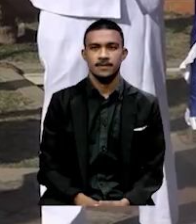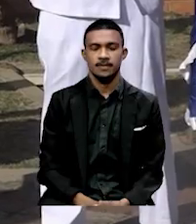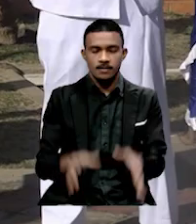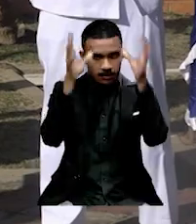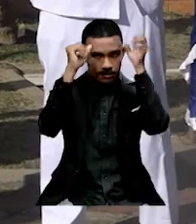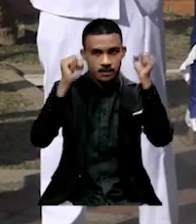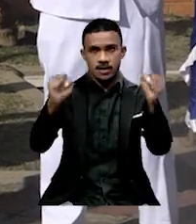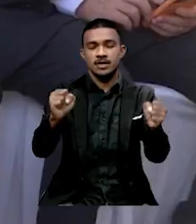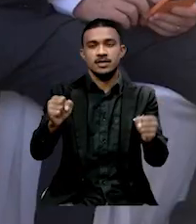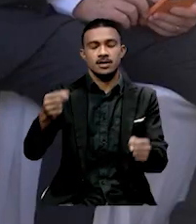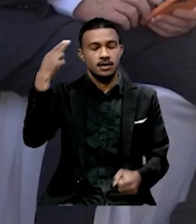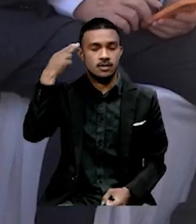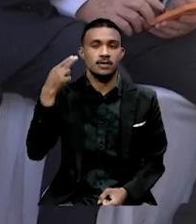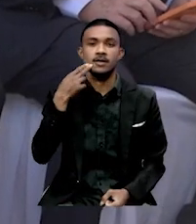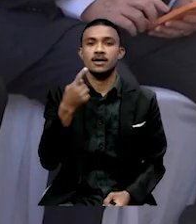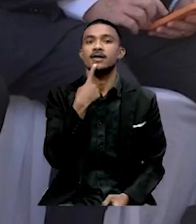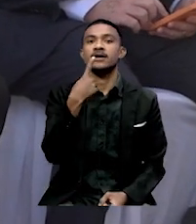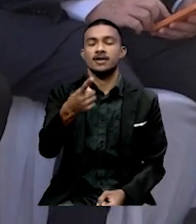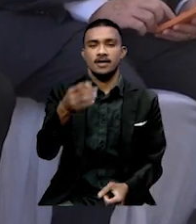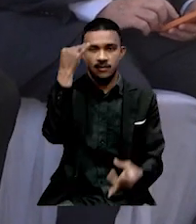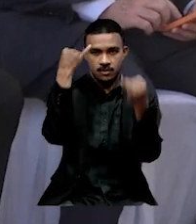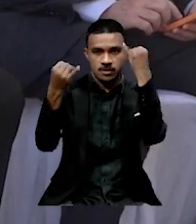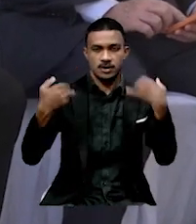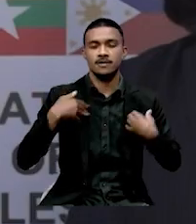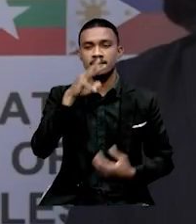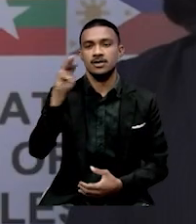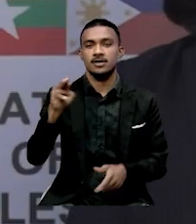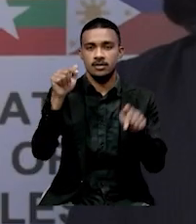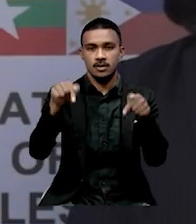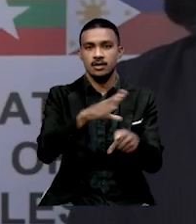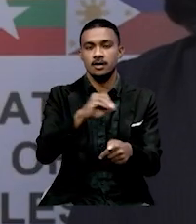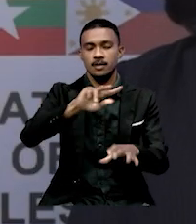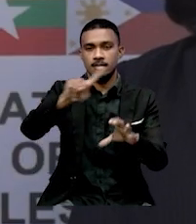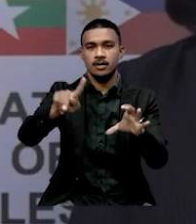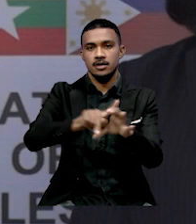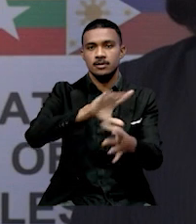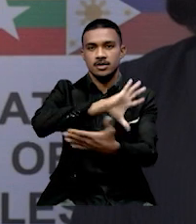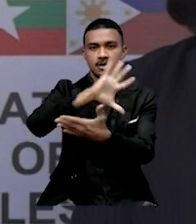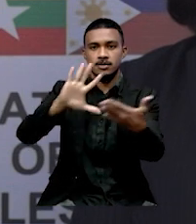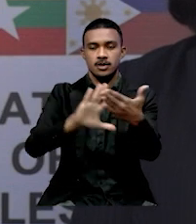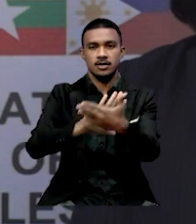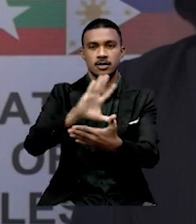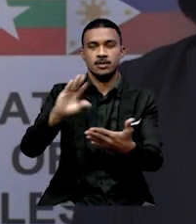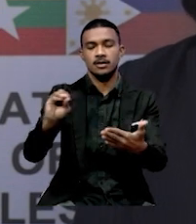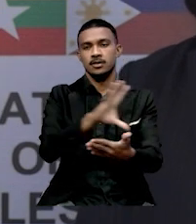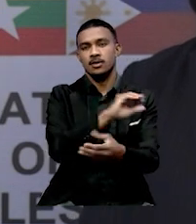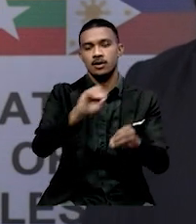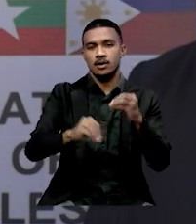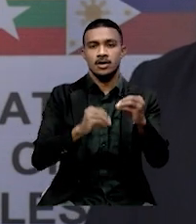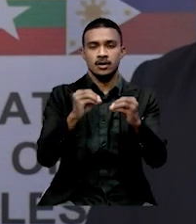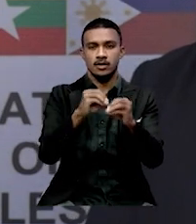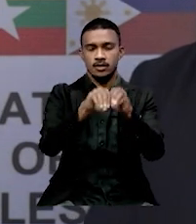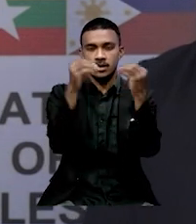Presidente Republike Zuzera Muzorta atau apelu ne, ia segunda ne, hafu in partisipa e seremoni aniversario Organizasyon ASEAN